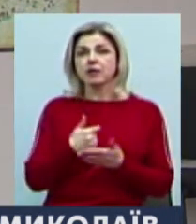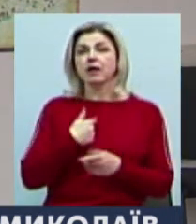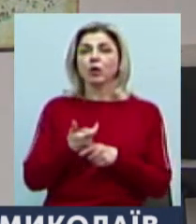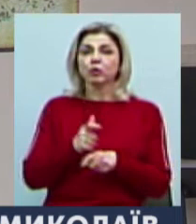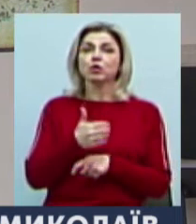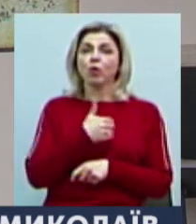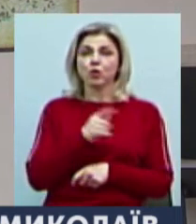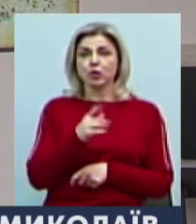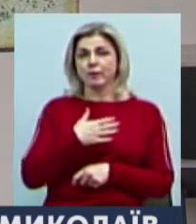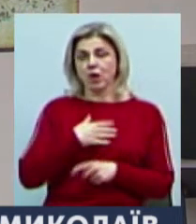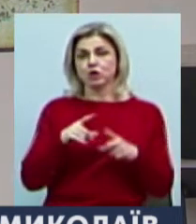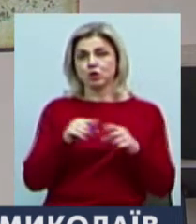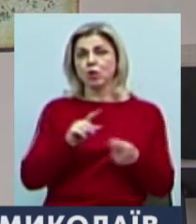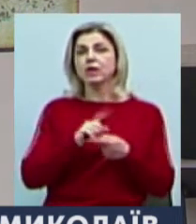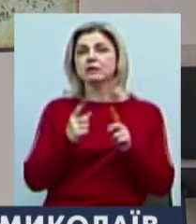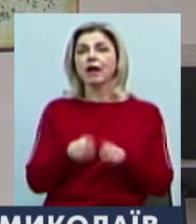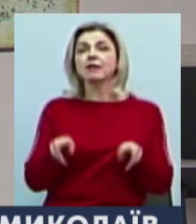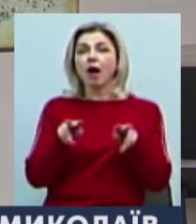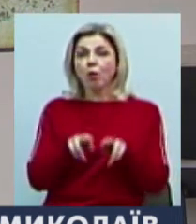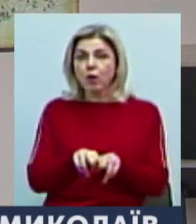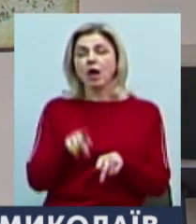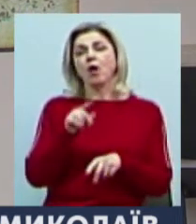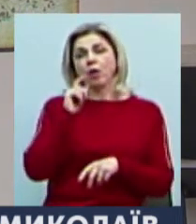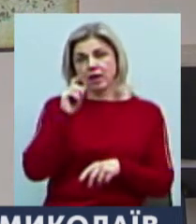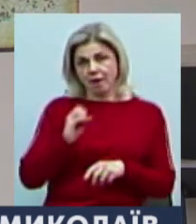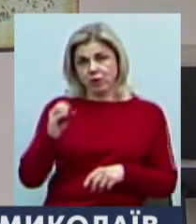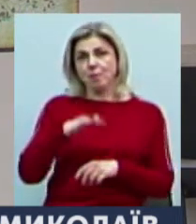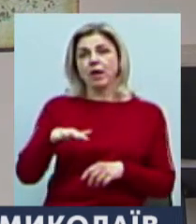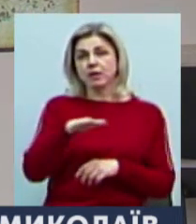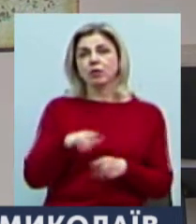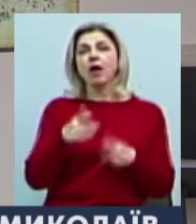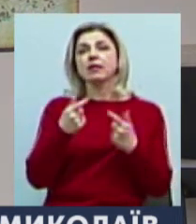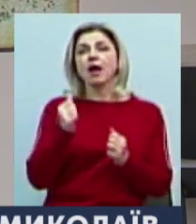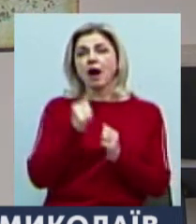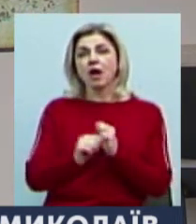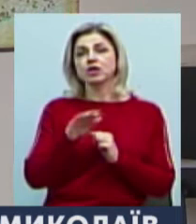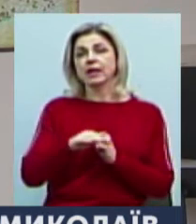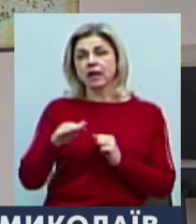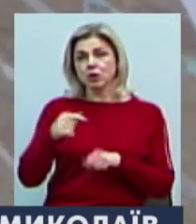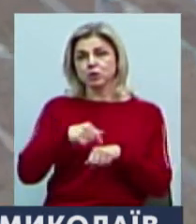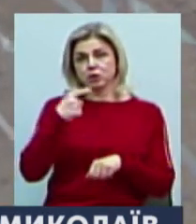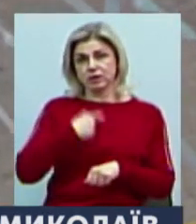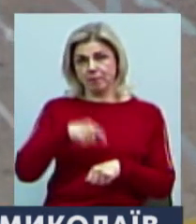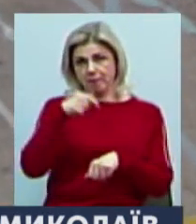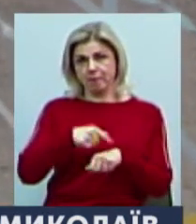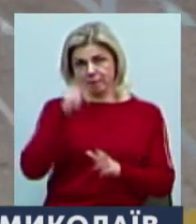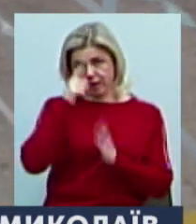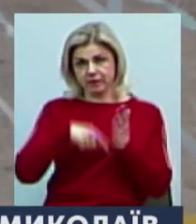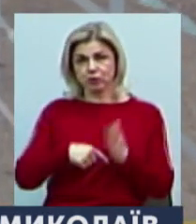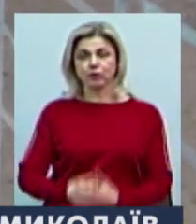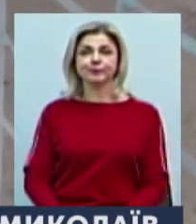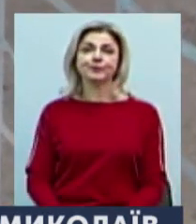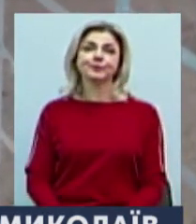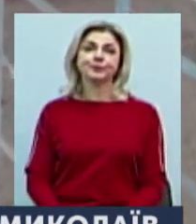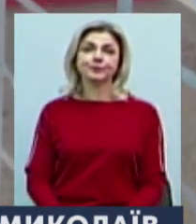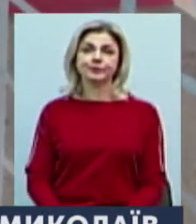щоб наша школа стала такою європейською, де б кожна дитина себе почувала впевнено. Валентина Гурова, Вікторія